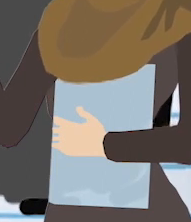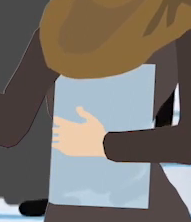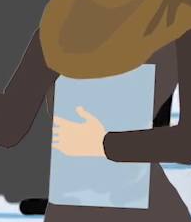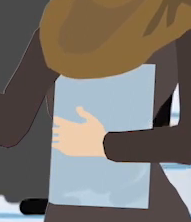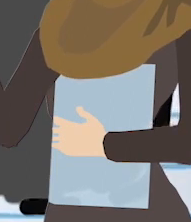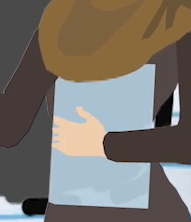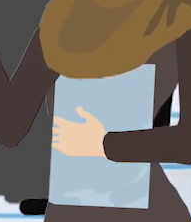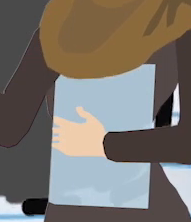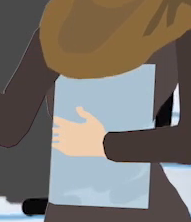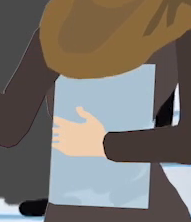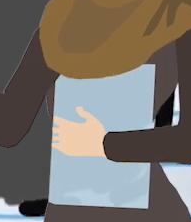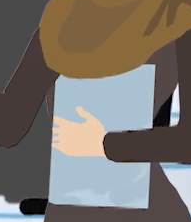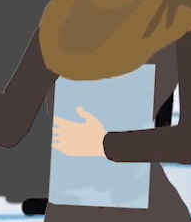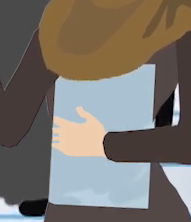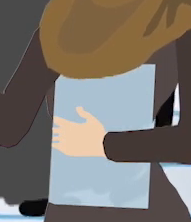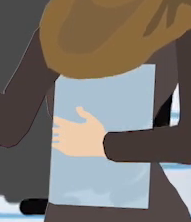meningkat 48